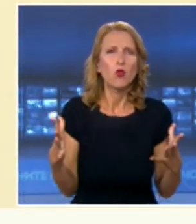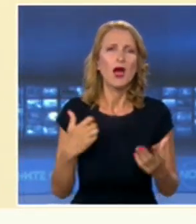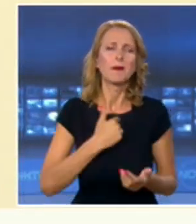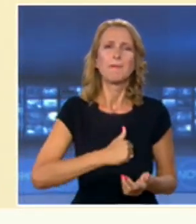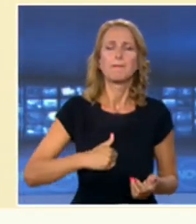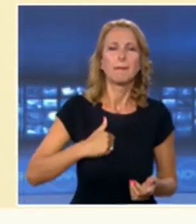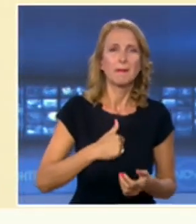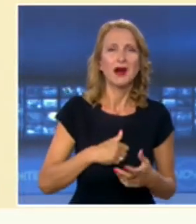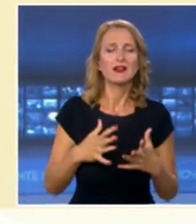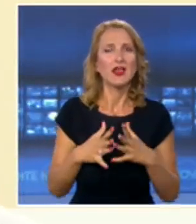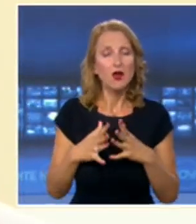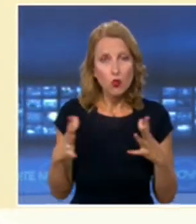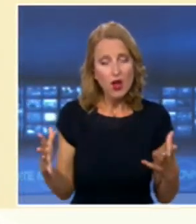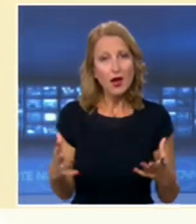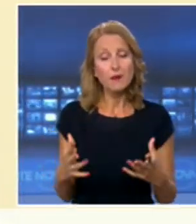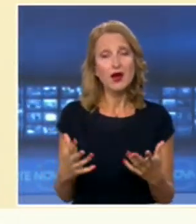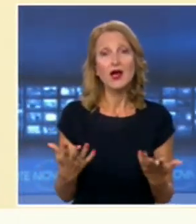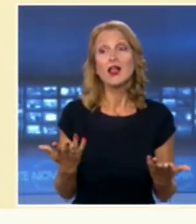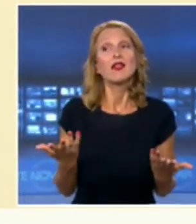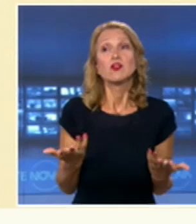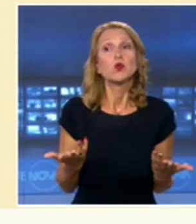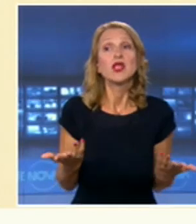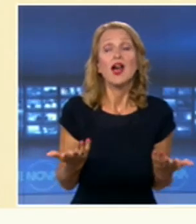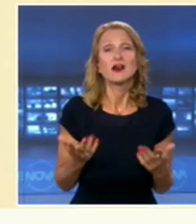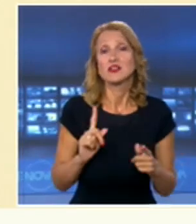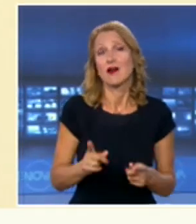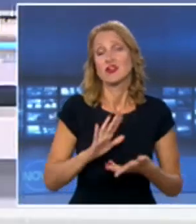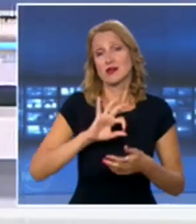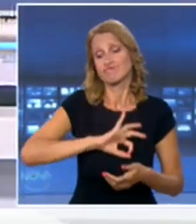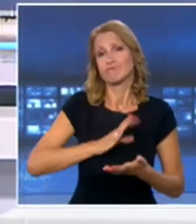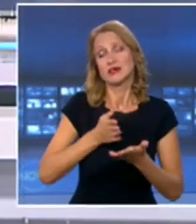но по някакъв начин трябва да се справим.